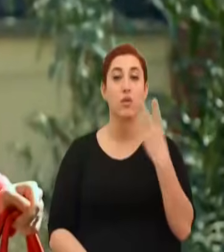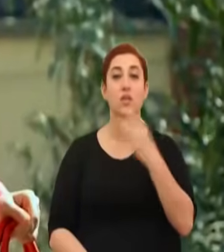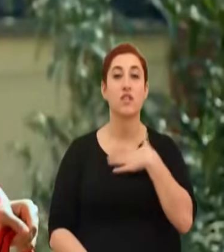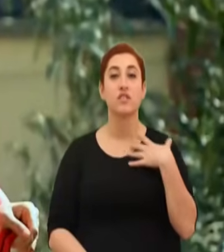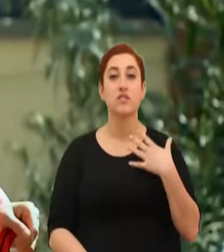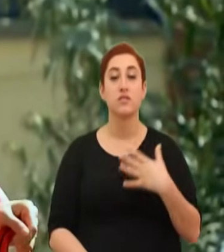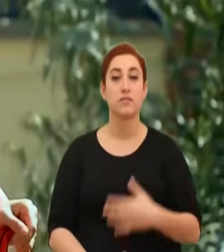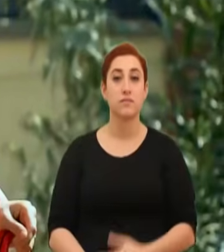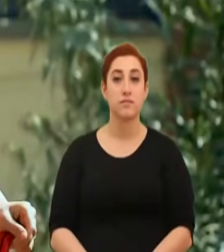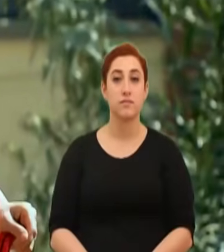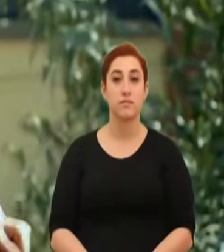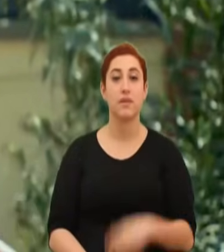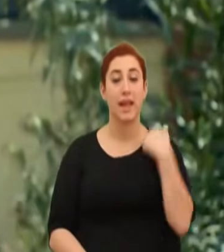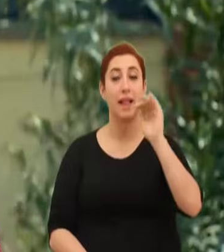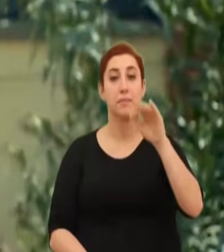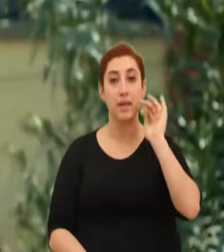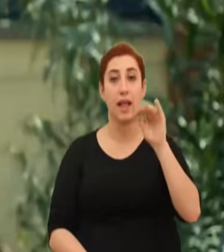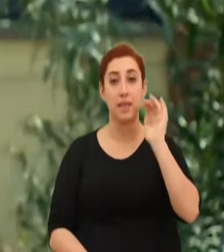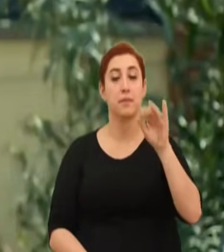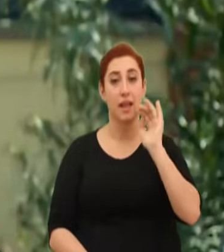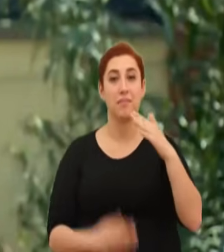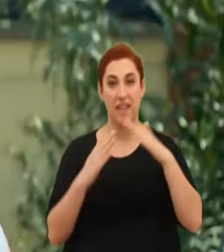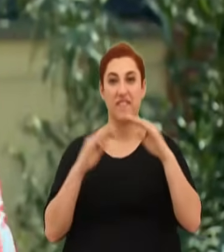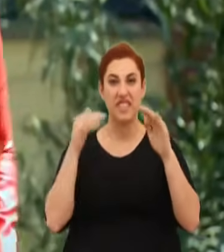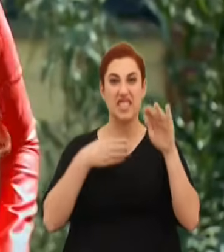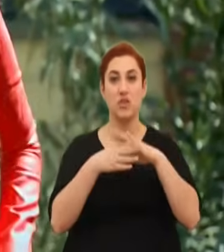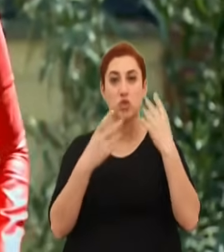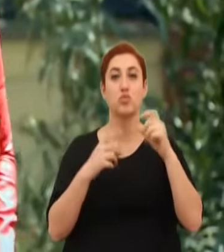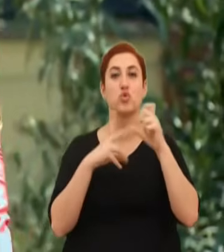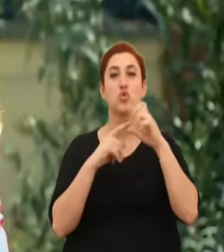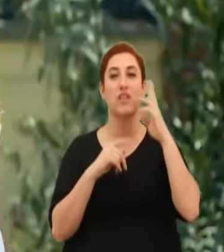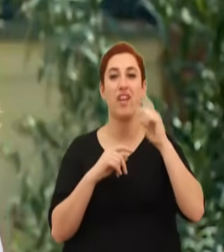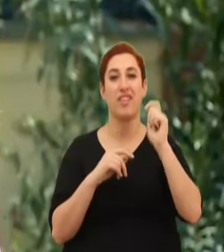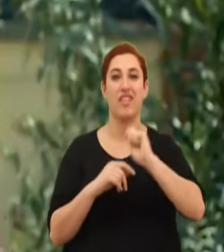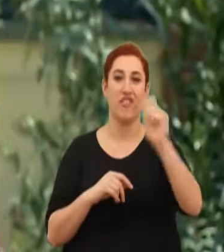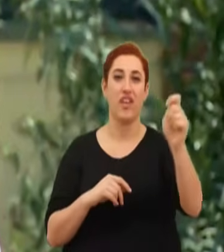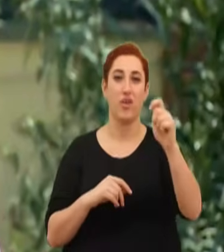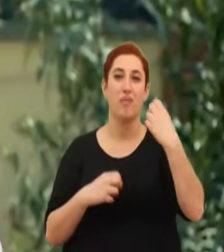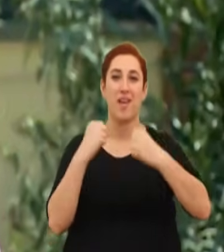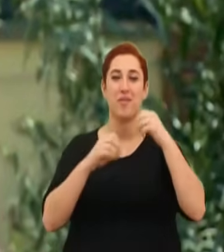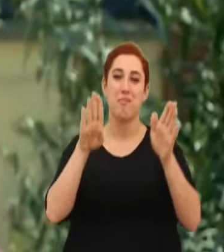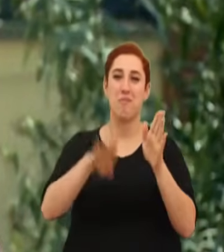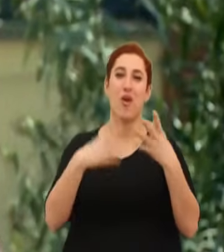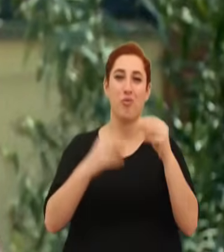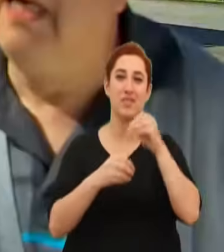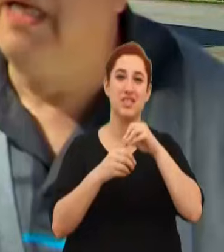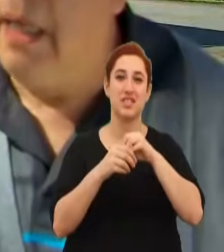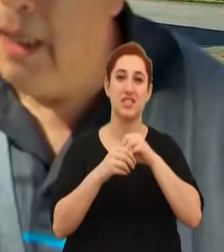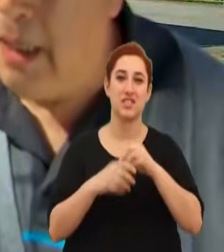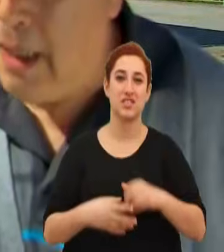Efendim anneşkocuğum. Geldim, geldim, geldim. Eve girmek üzereyim de Şükrü efendiye anahtarı veriyordum benim arabayı park etsin